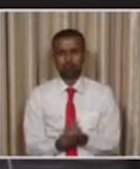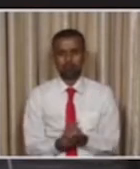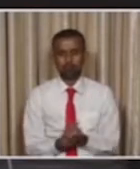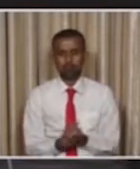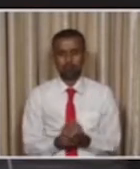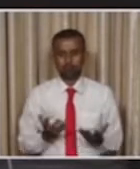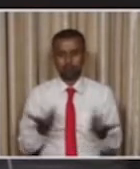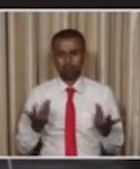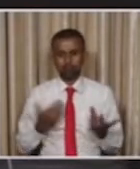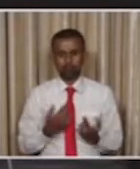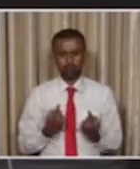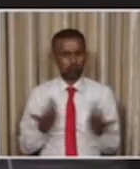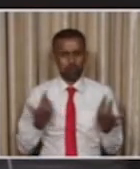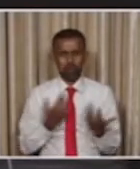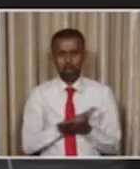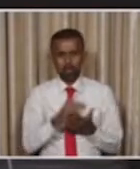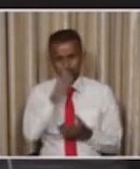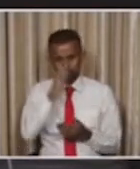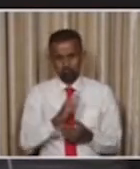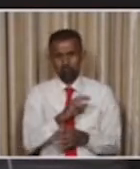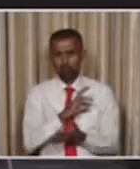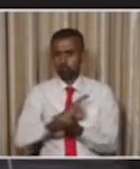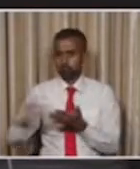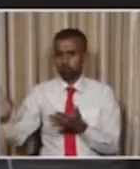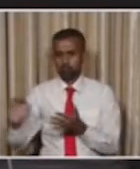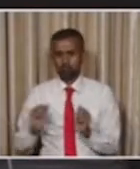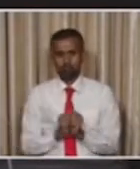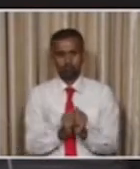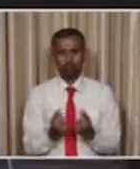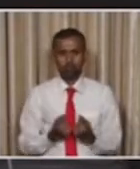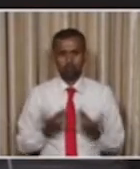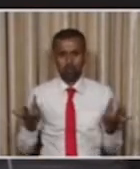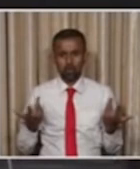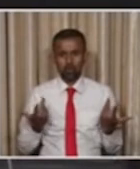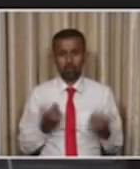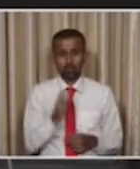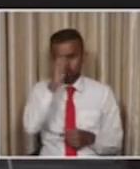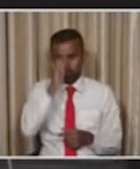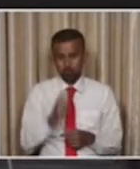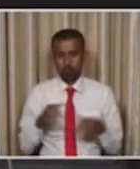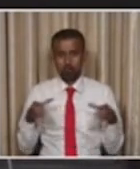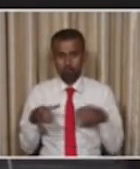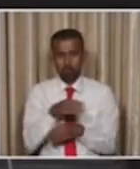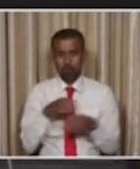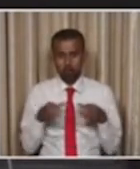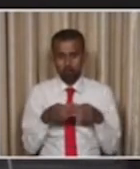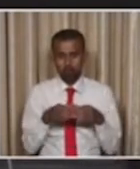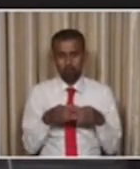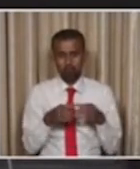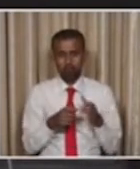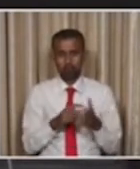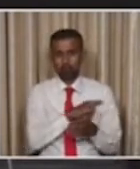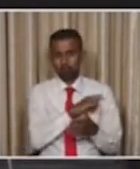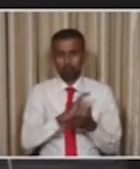මේ අපිට ඕන ගමන්නේ හර්ෂ මන්ත්‍රීතුමා එතනින් අයින් කළා මේ කටයුතු කරන්න. මොකද එතුමාගේ කණ්ඩායම එතුමාව අයින් කරන්න උත්සාහ කරනවා.